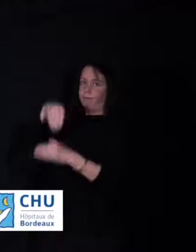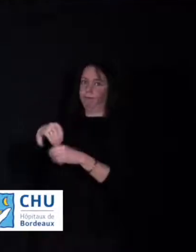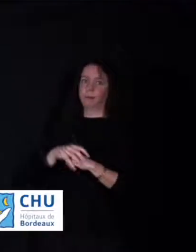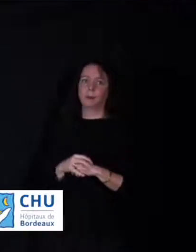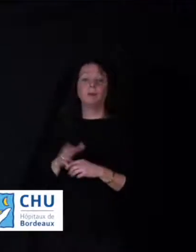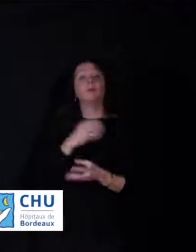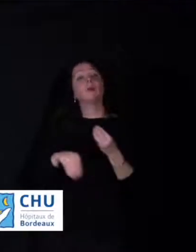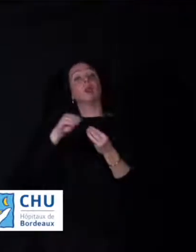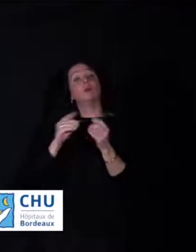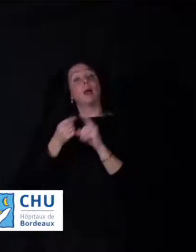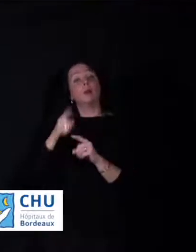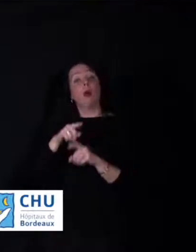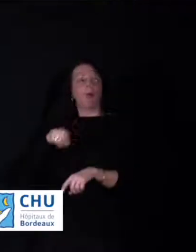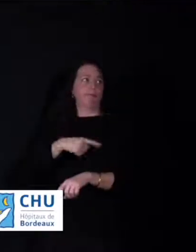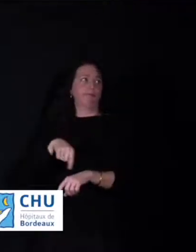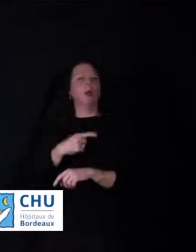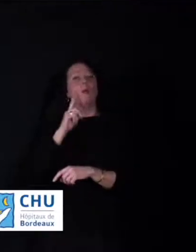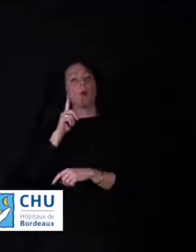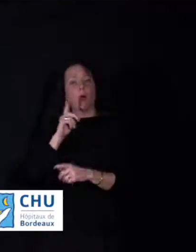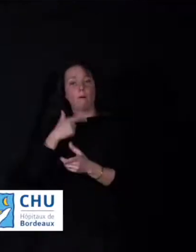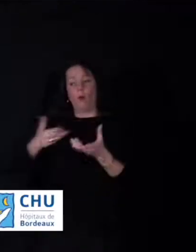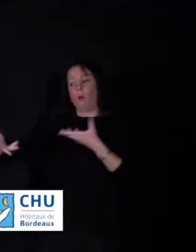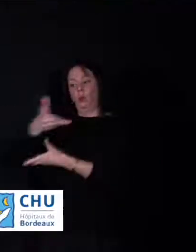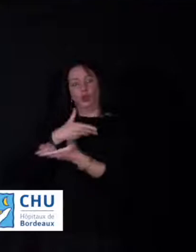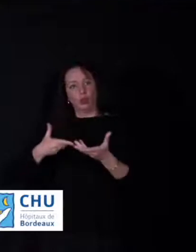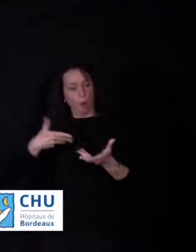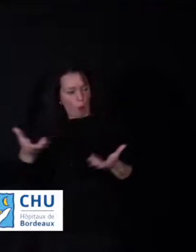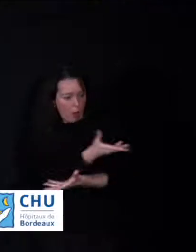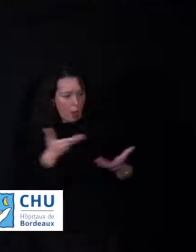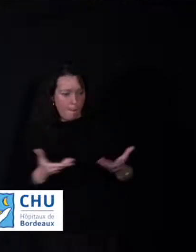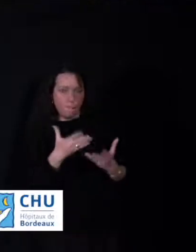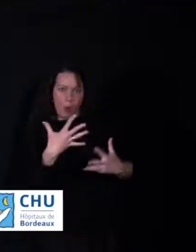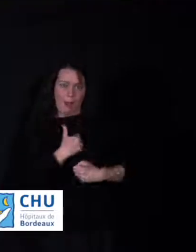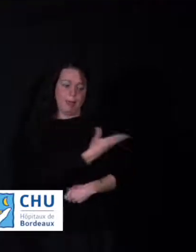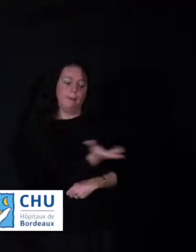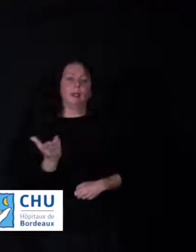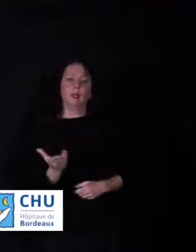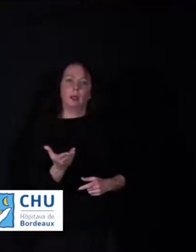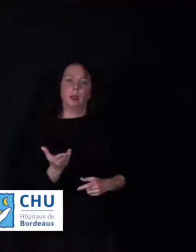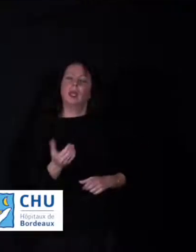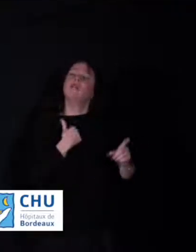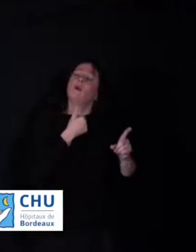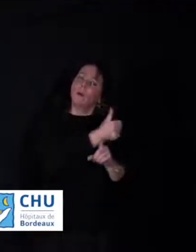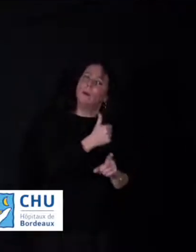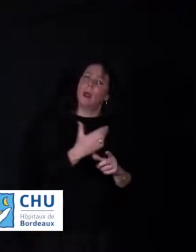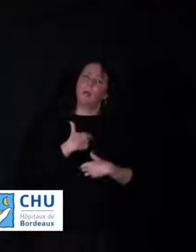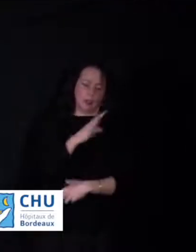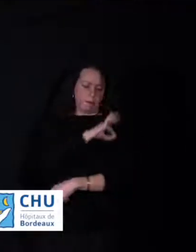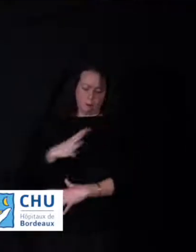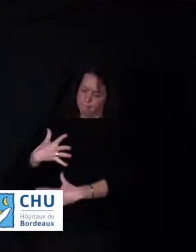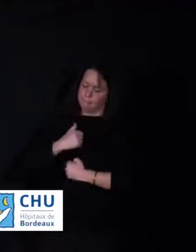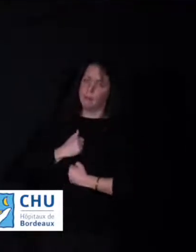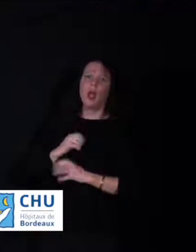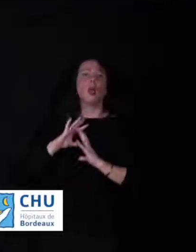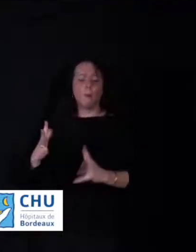important, justement, et qui est chronophage, c'est de discuter, d'échanger pour adhérer. Et je pense qu'il faut prendre sa vaccination en main. Et une façon de prendre sa vaccination en